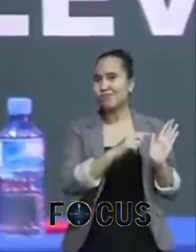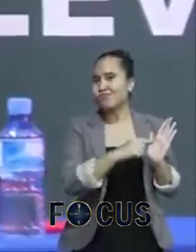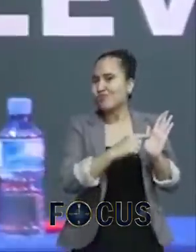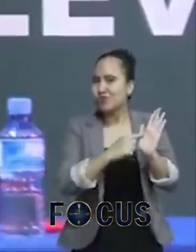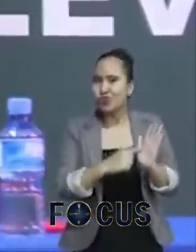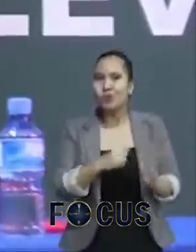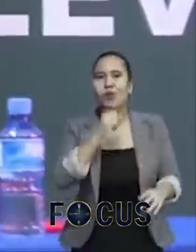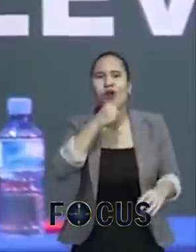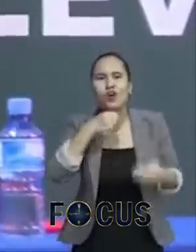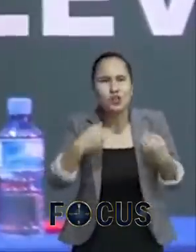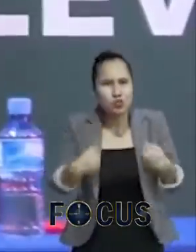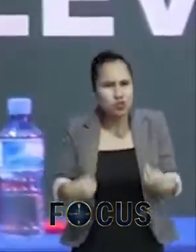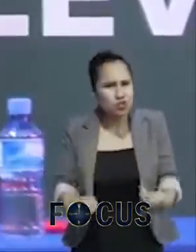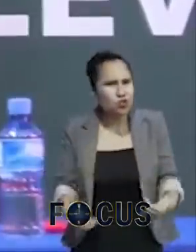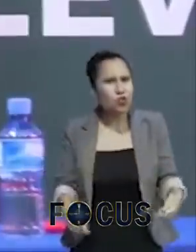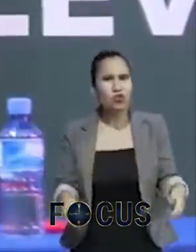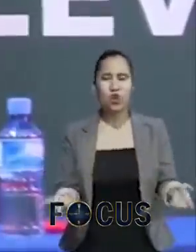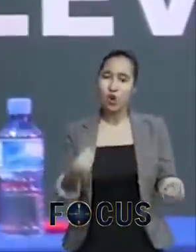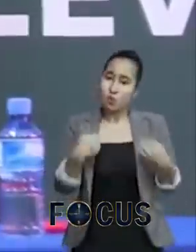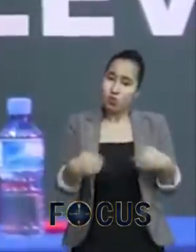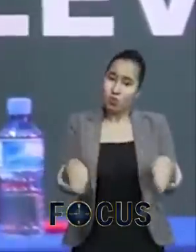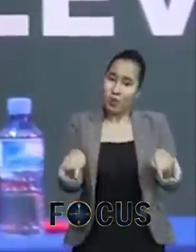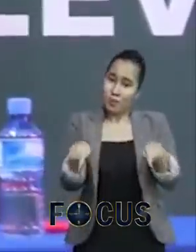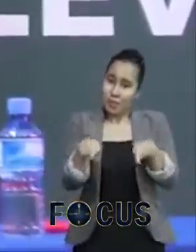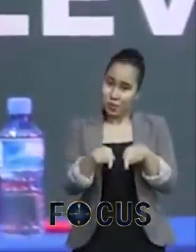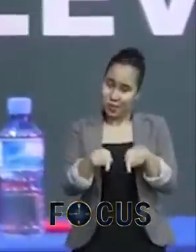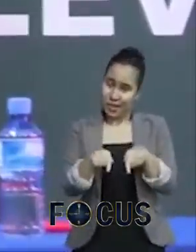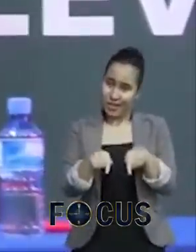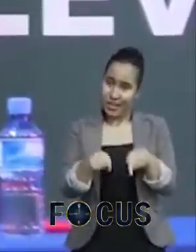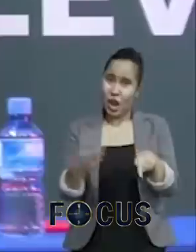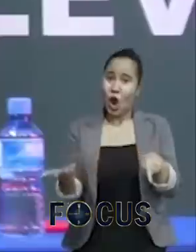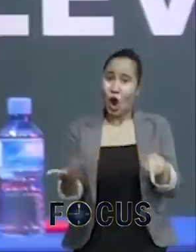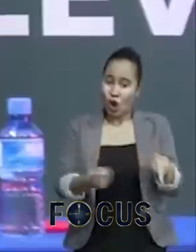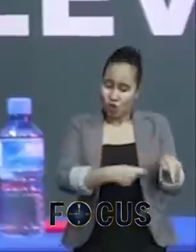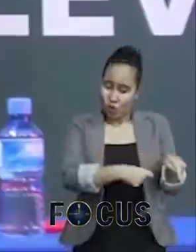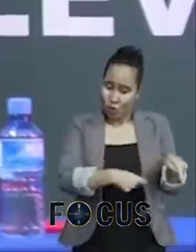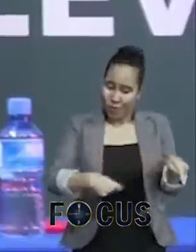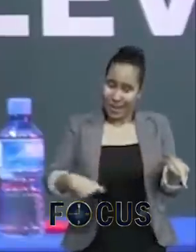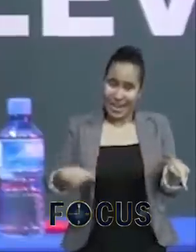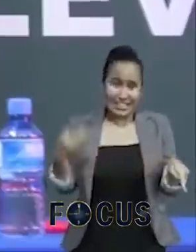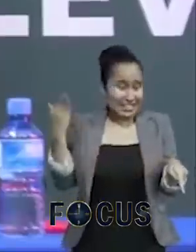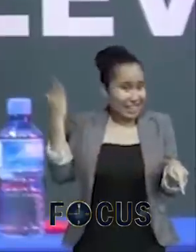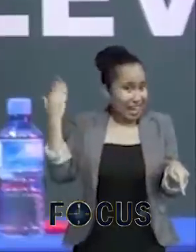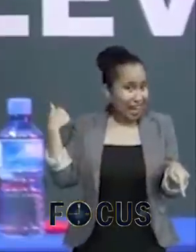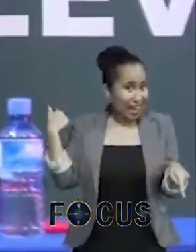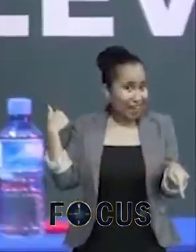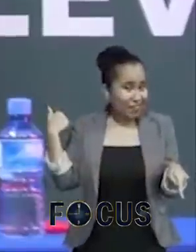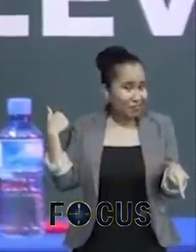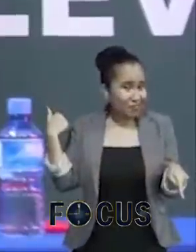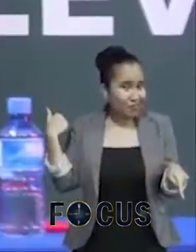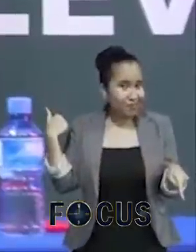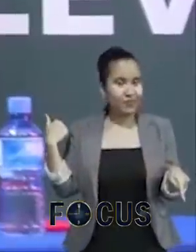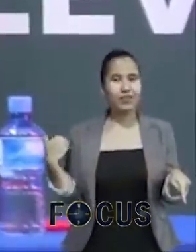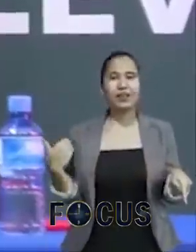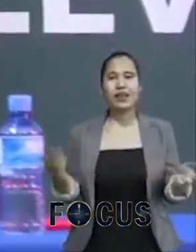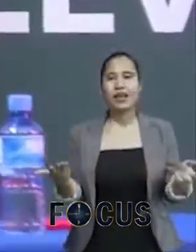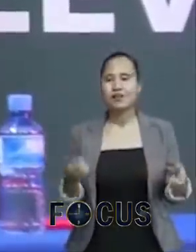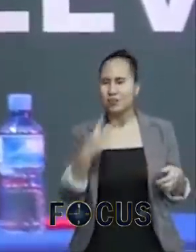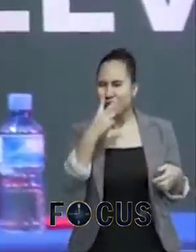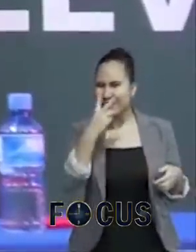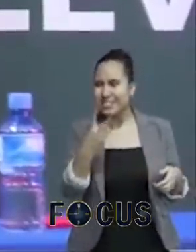is, een beperking heeft of net een operatie achter de rug. En weer anderen hebben gezien in de